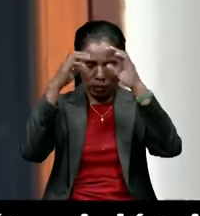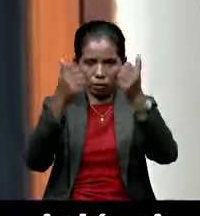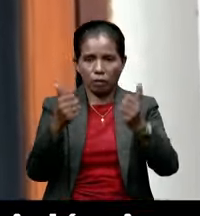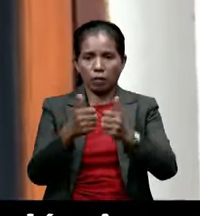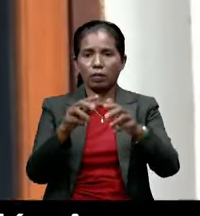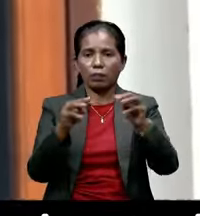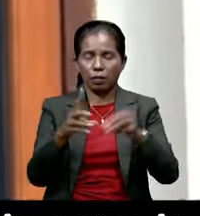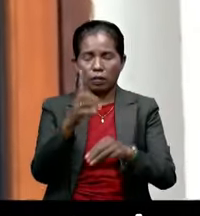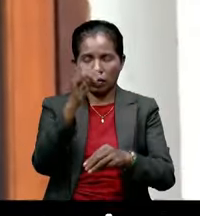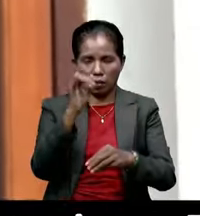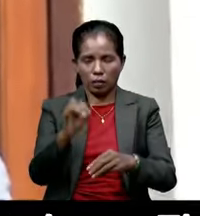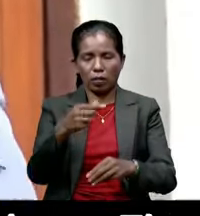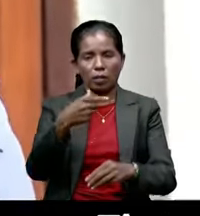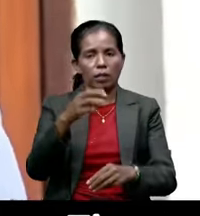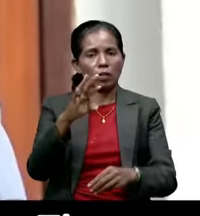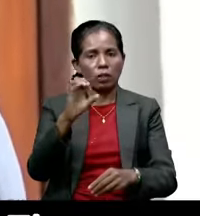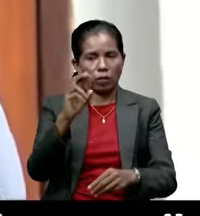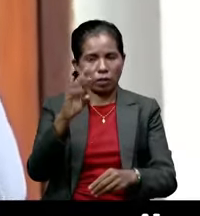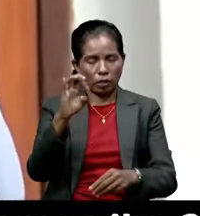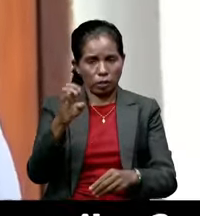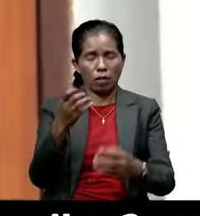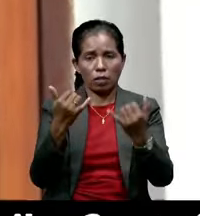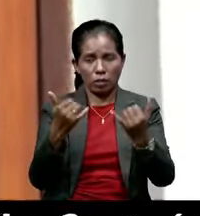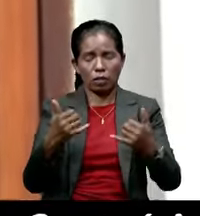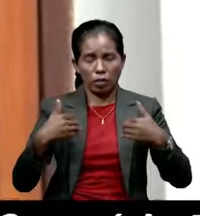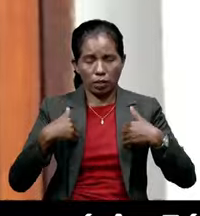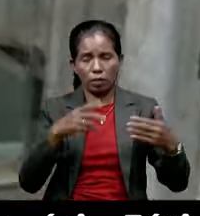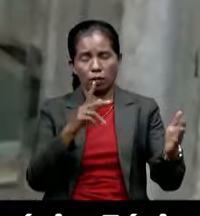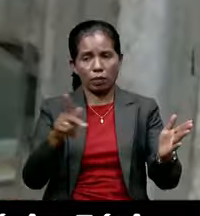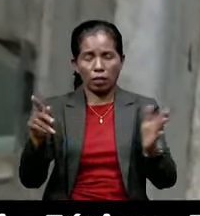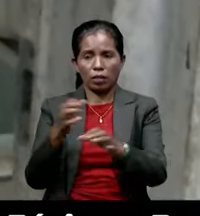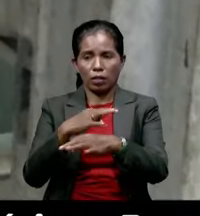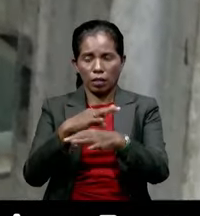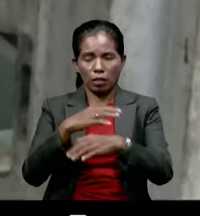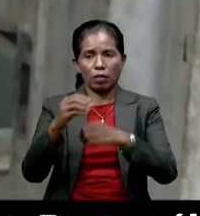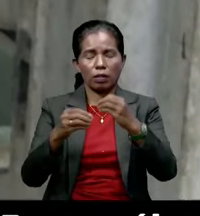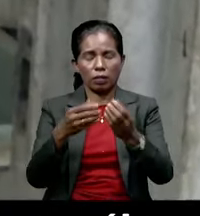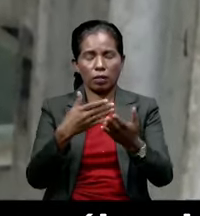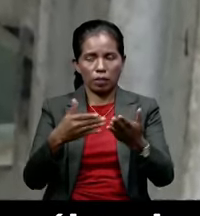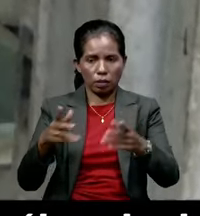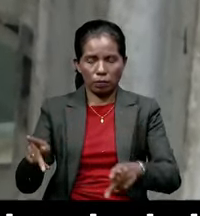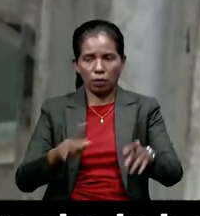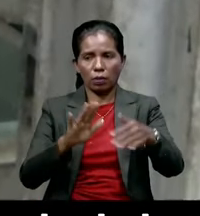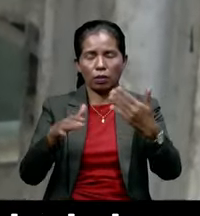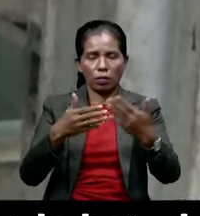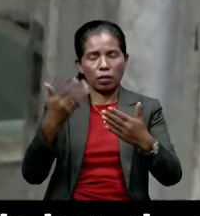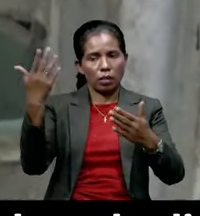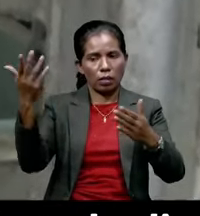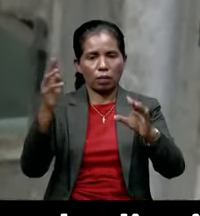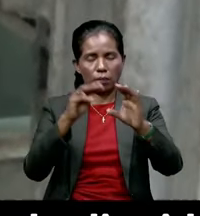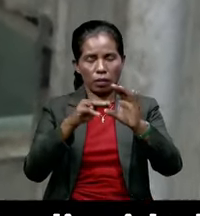munisipi Dili Grigori da Cunha Saldain hateten dadang ne ia ona plano atau halo rehabilitasang ba fasilitas di publik sira ia Mercado